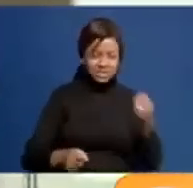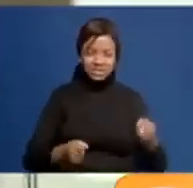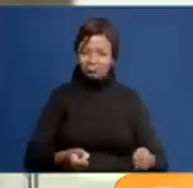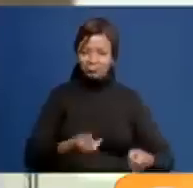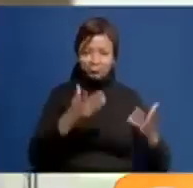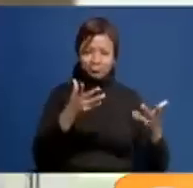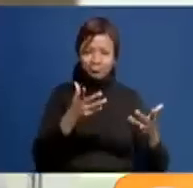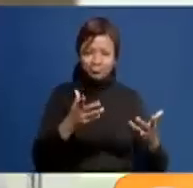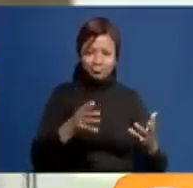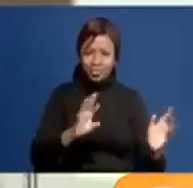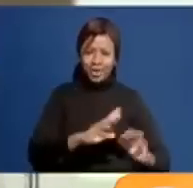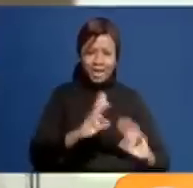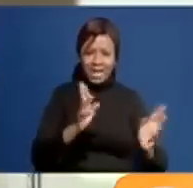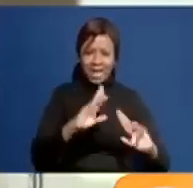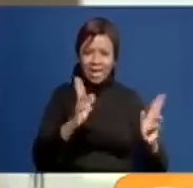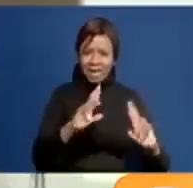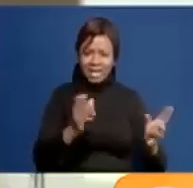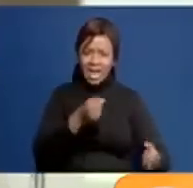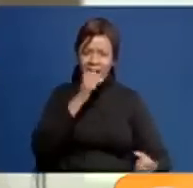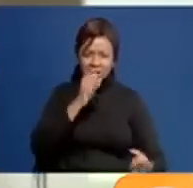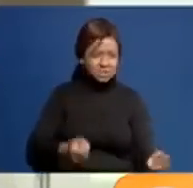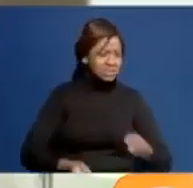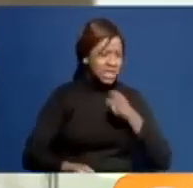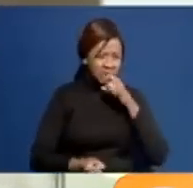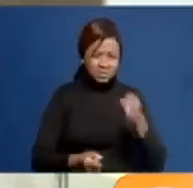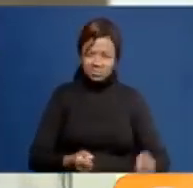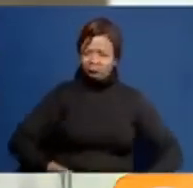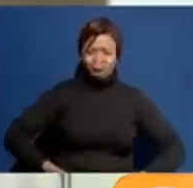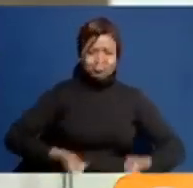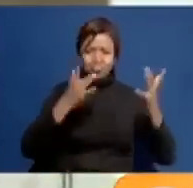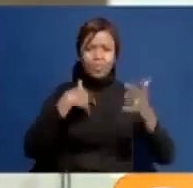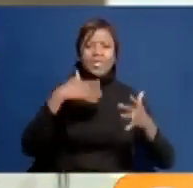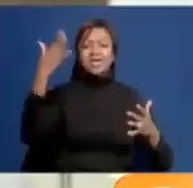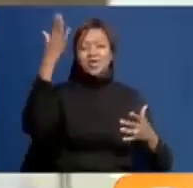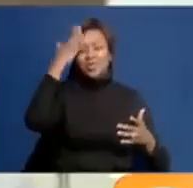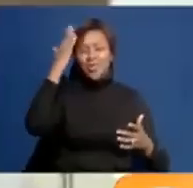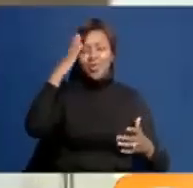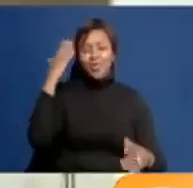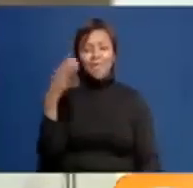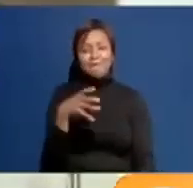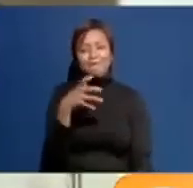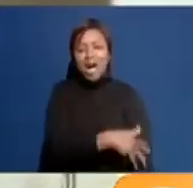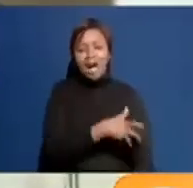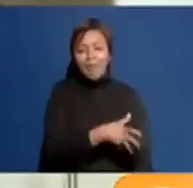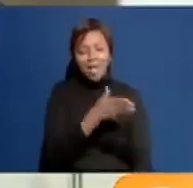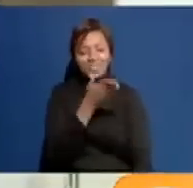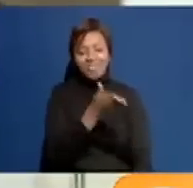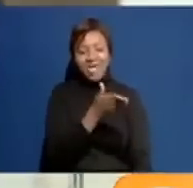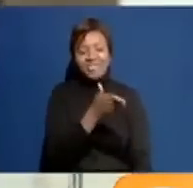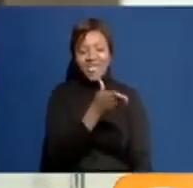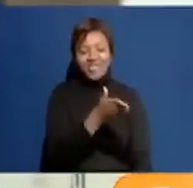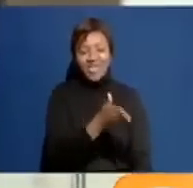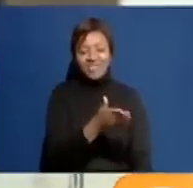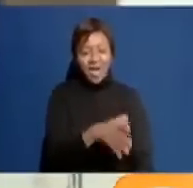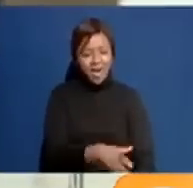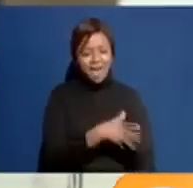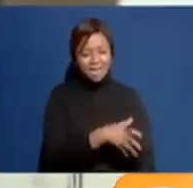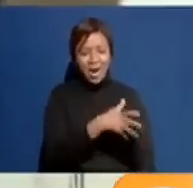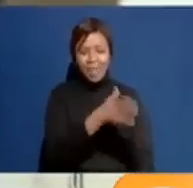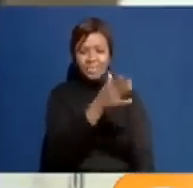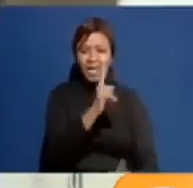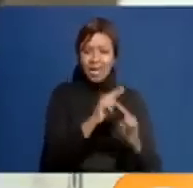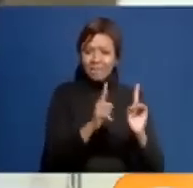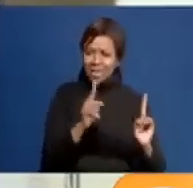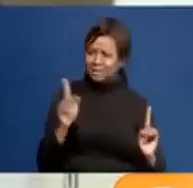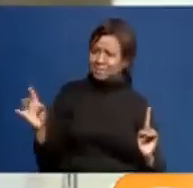na grenade ile ya kutupa na inamaliza watu, tulikuwa na uwezo, na tulikuwa na ukapita